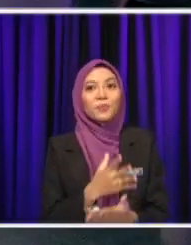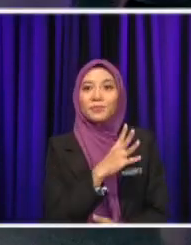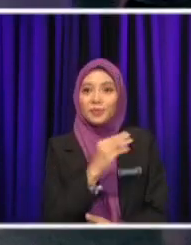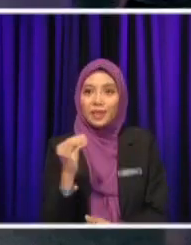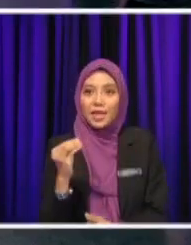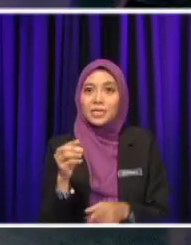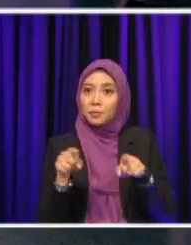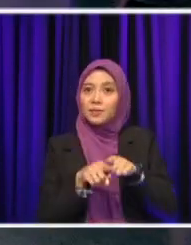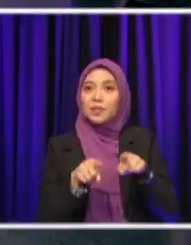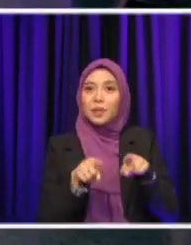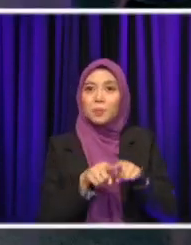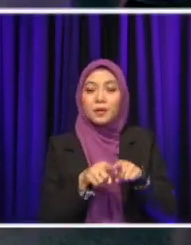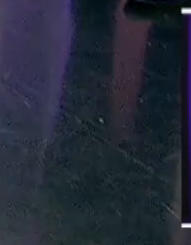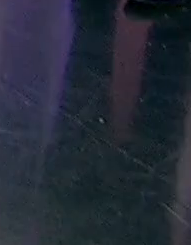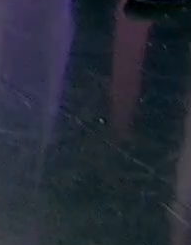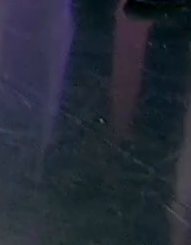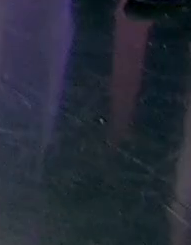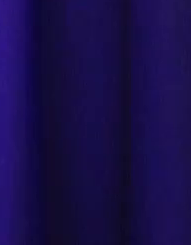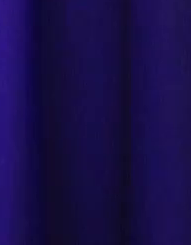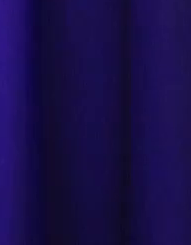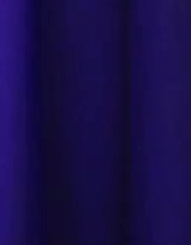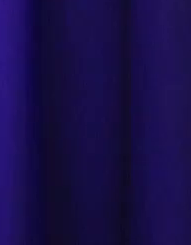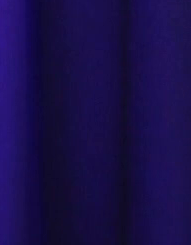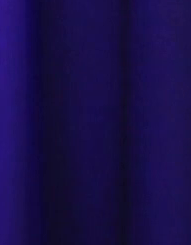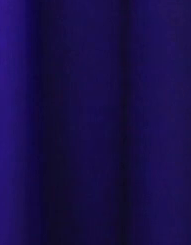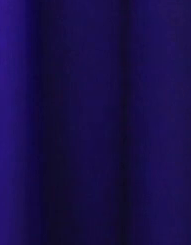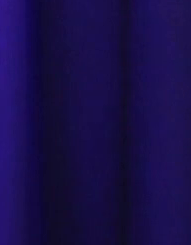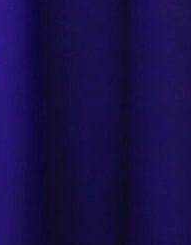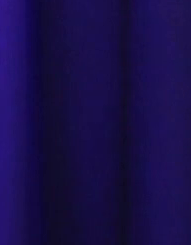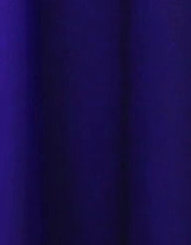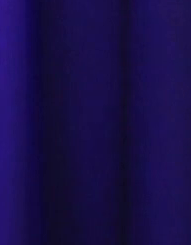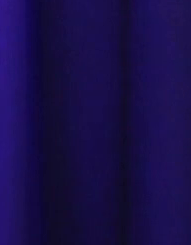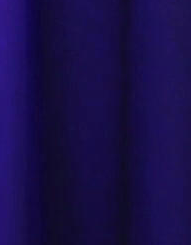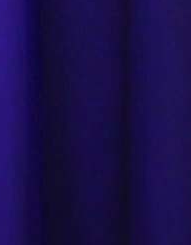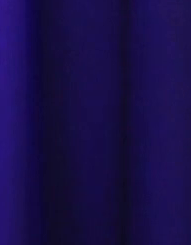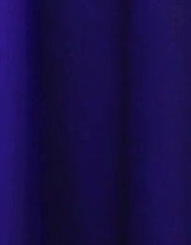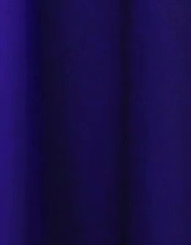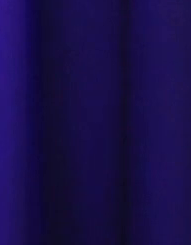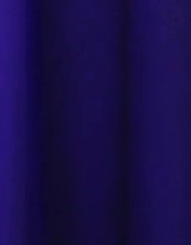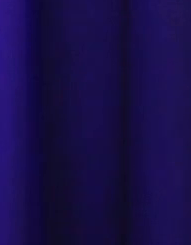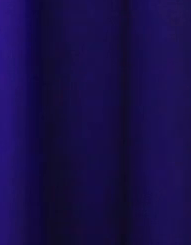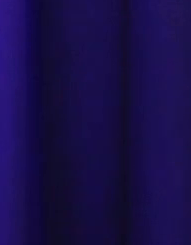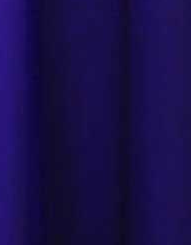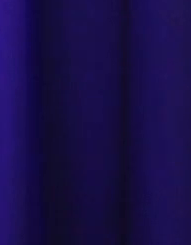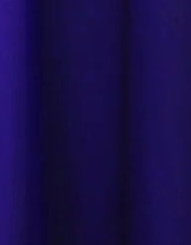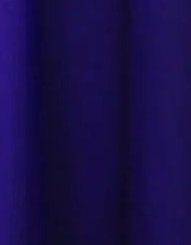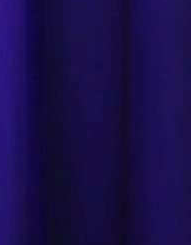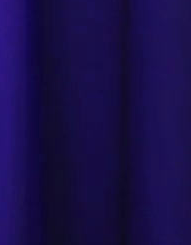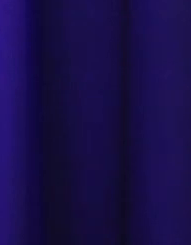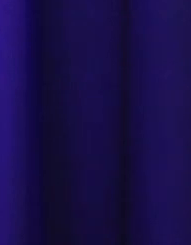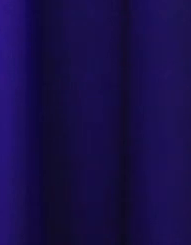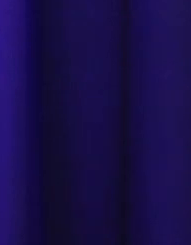dengan kita pada hari ini juru bahasa isyarat iaitu Cikgu Nur Hayati Zakaria daripada SK Pendidikan Khas Taiping Perak. Cikgu apa